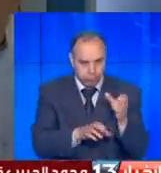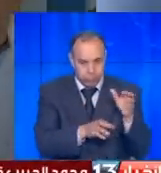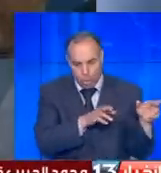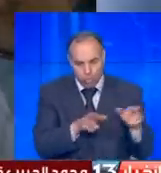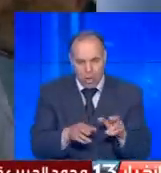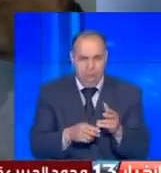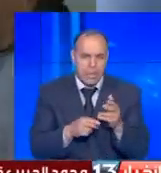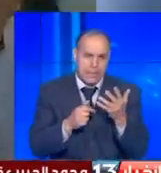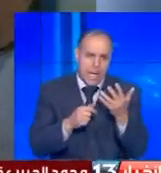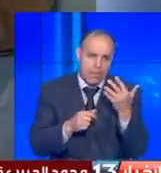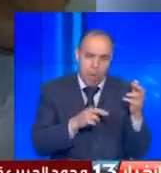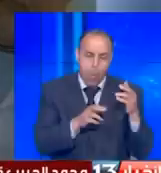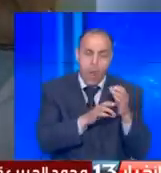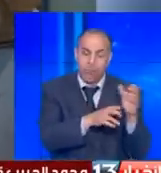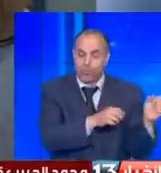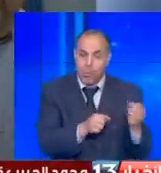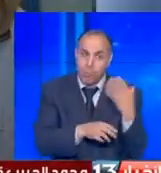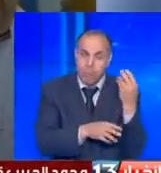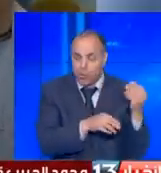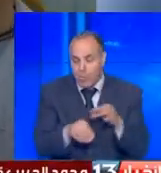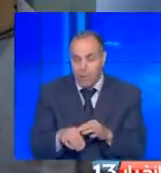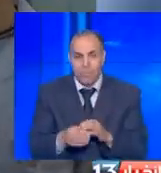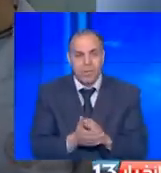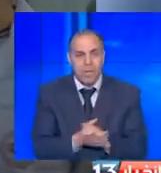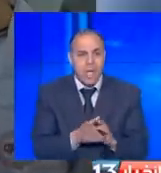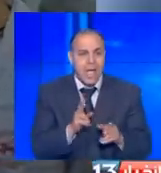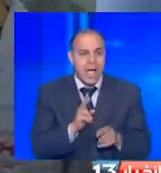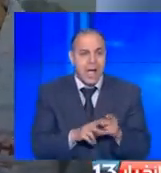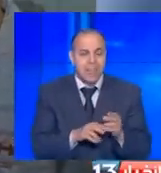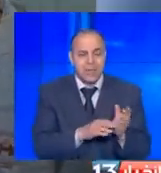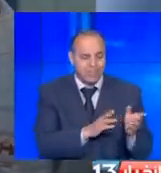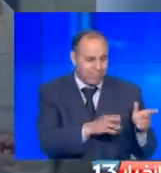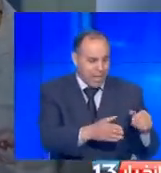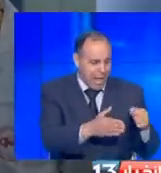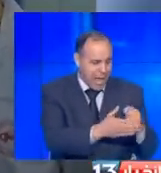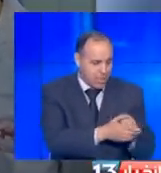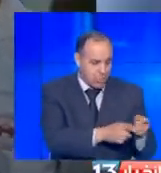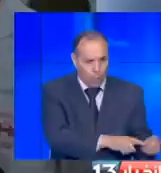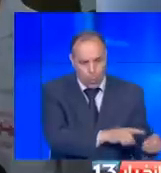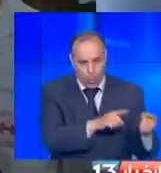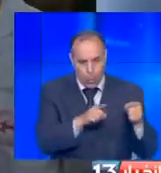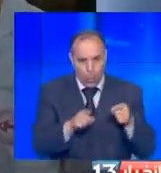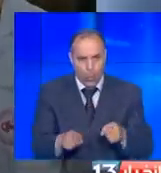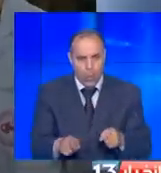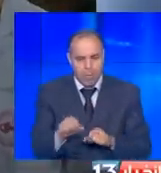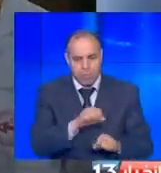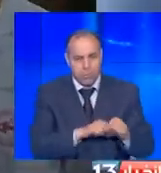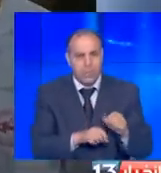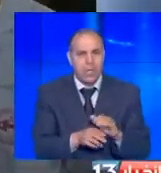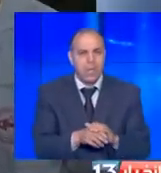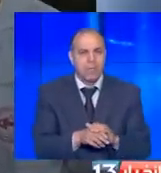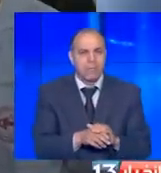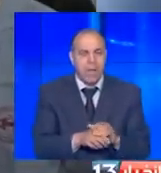إلى ربع بداوا يوصلونا أولى الحالات. هما أكثرهم وقع نقلهم من مكان الحادث بطريقة التنسيق عن طريق